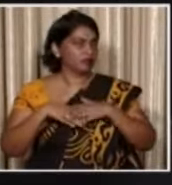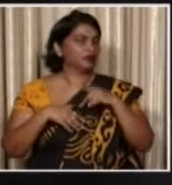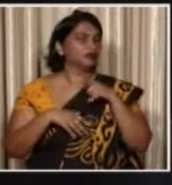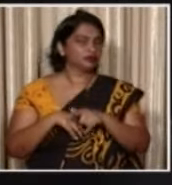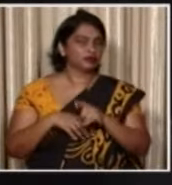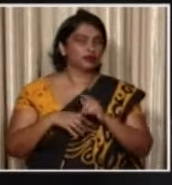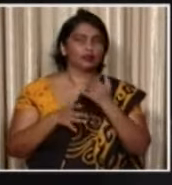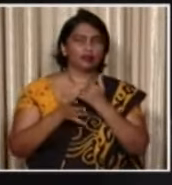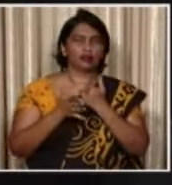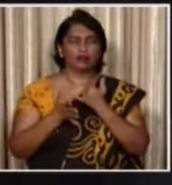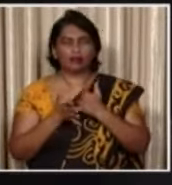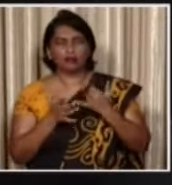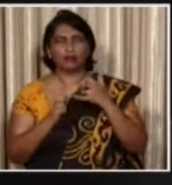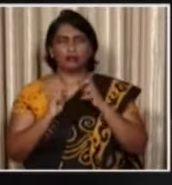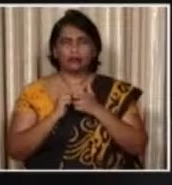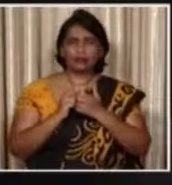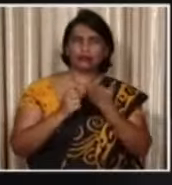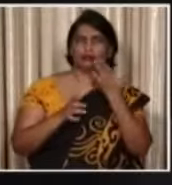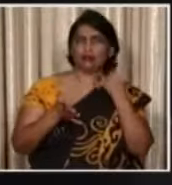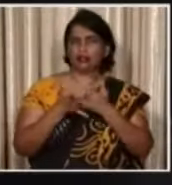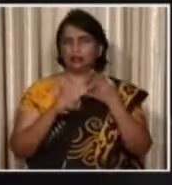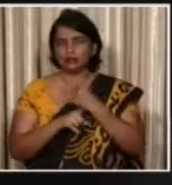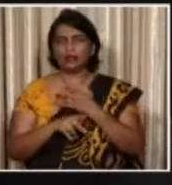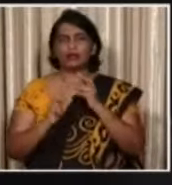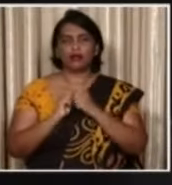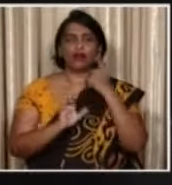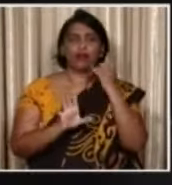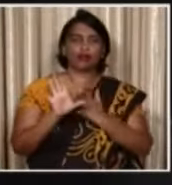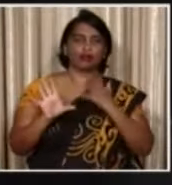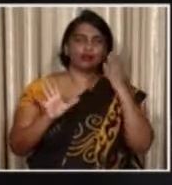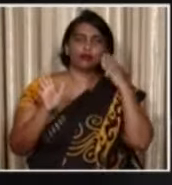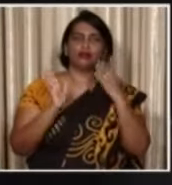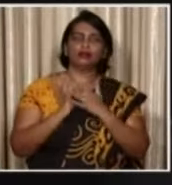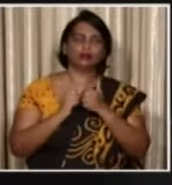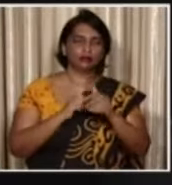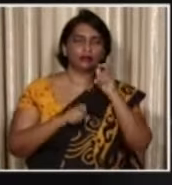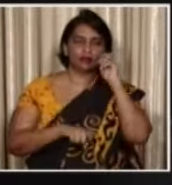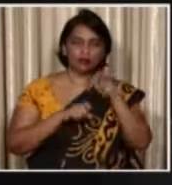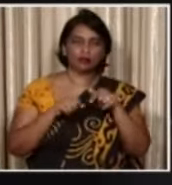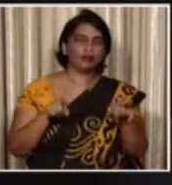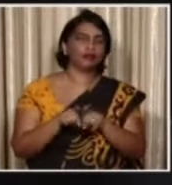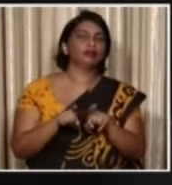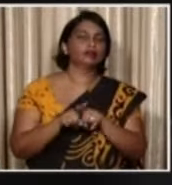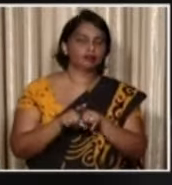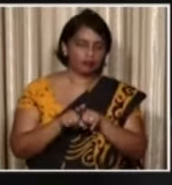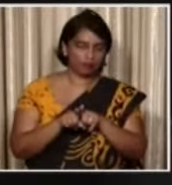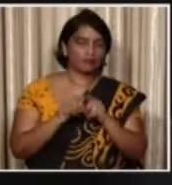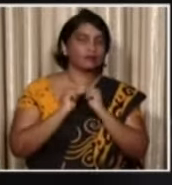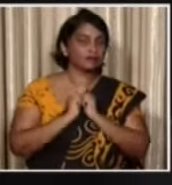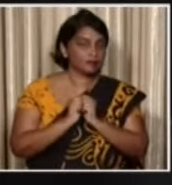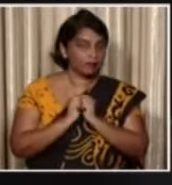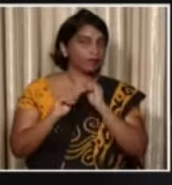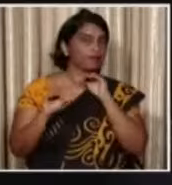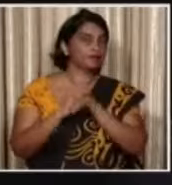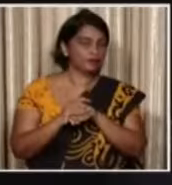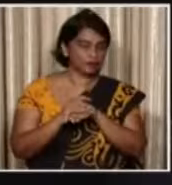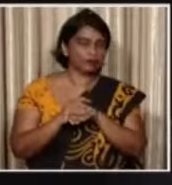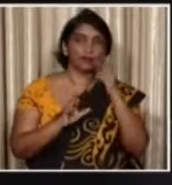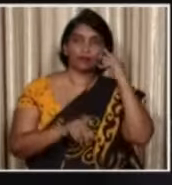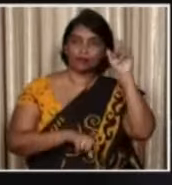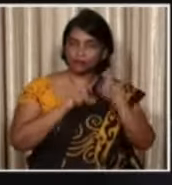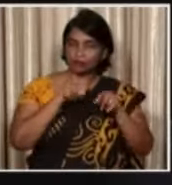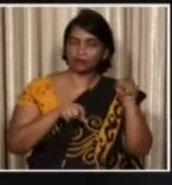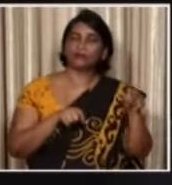and Alingika Hinsane, Pitu the Kimata, Aur to Pahata to Daruan City, the Sam Anshekama, Rakia, and Nuktika Kanta,